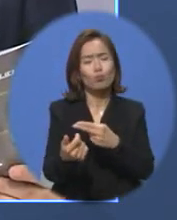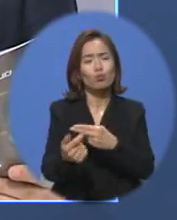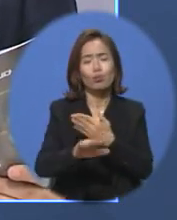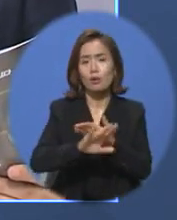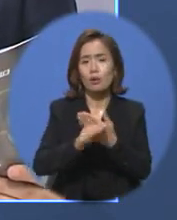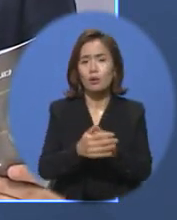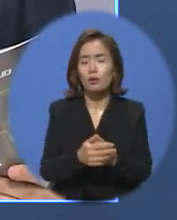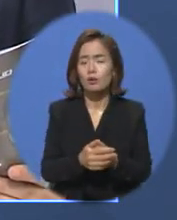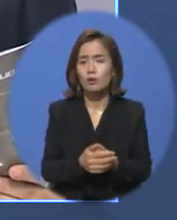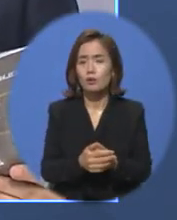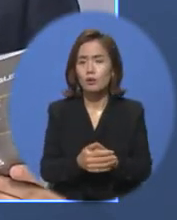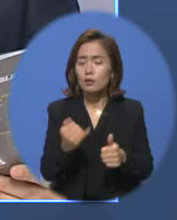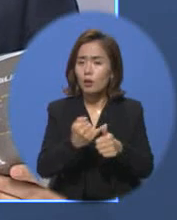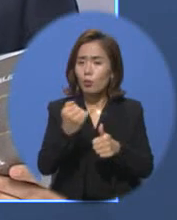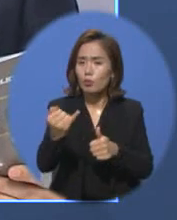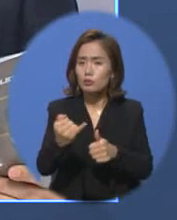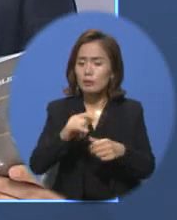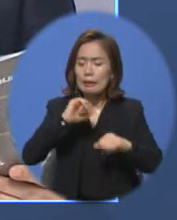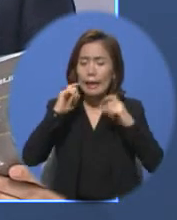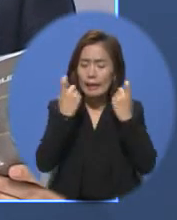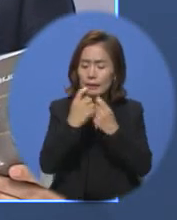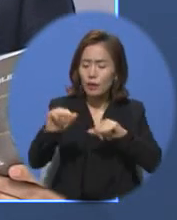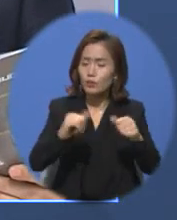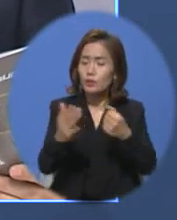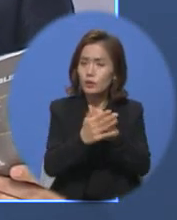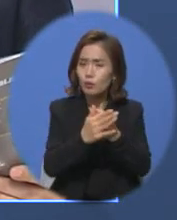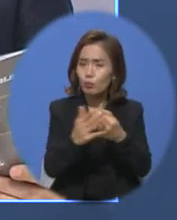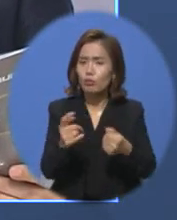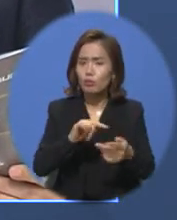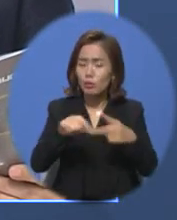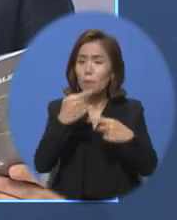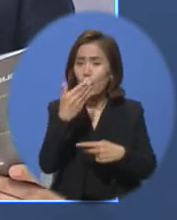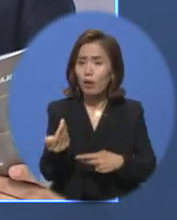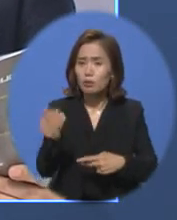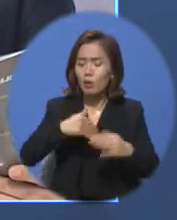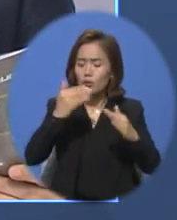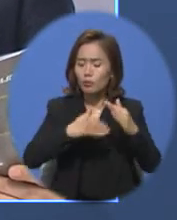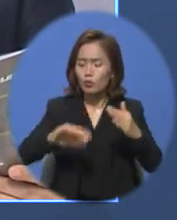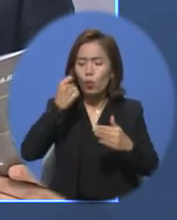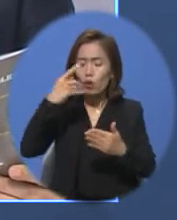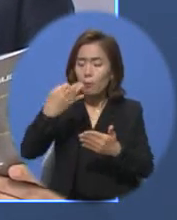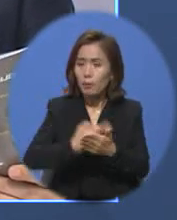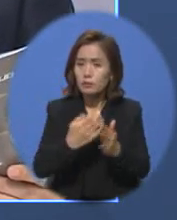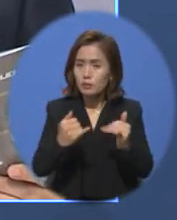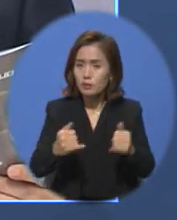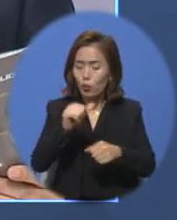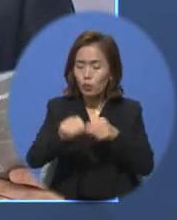가능할지몰라도,일반 직장인이라면5년간총세금28만원이라니…